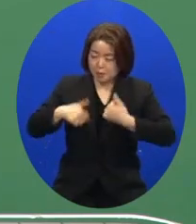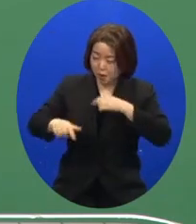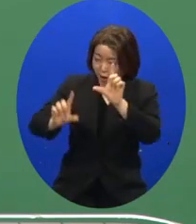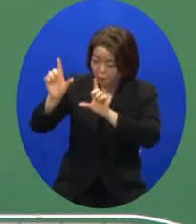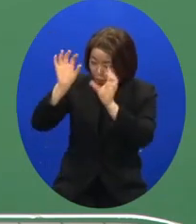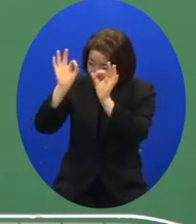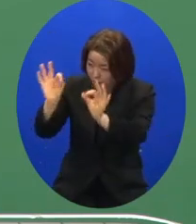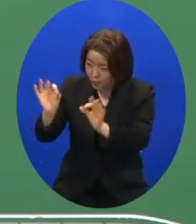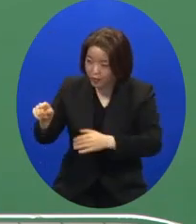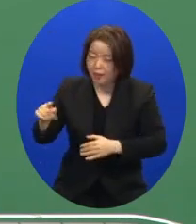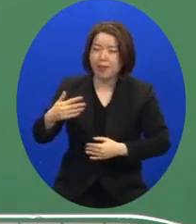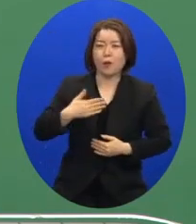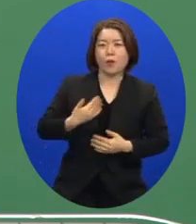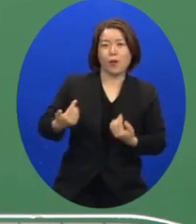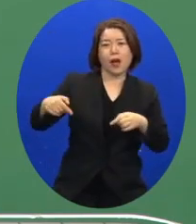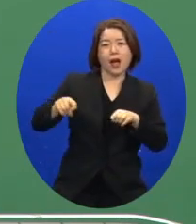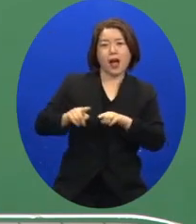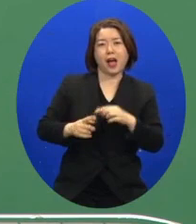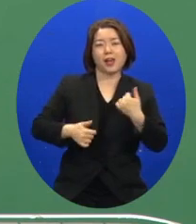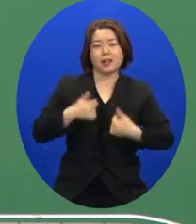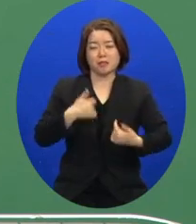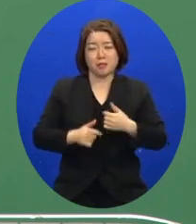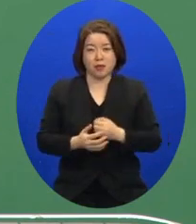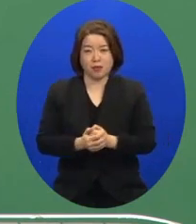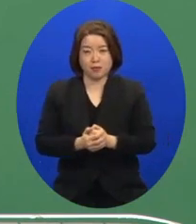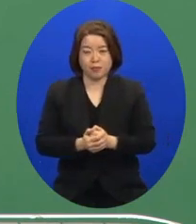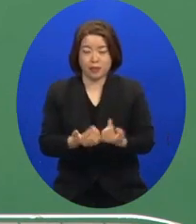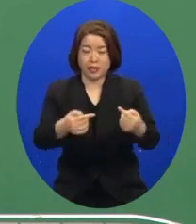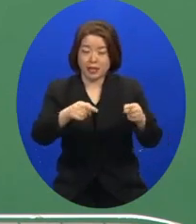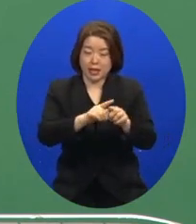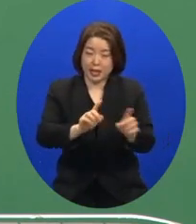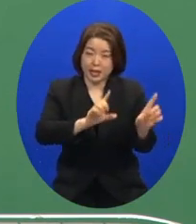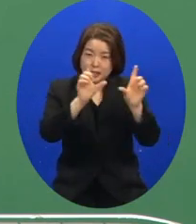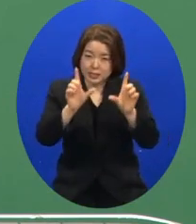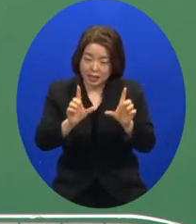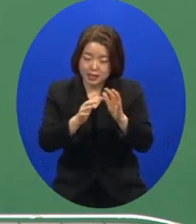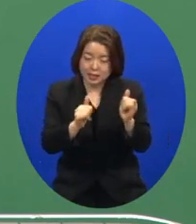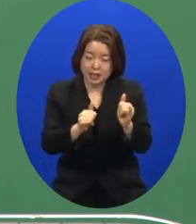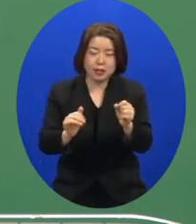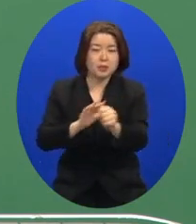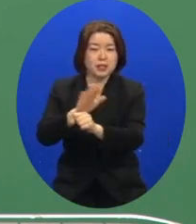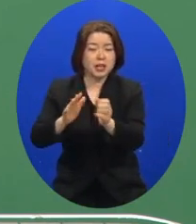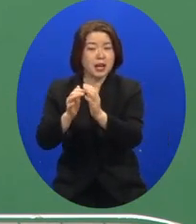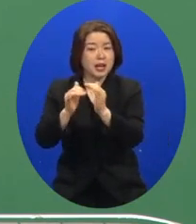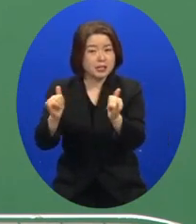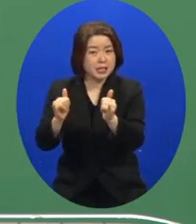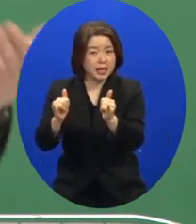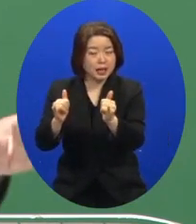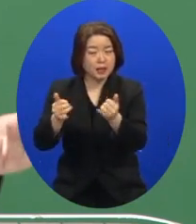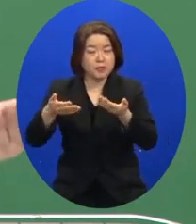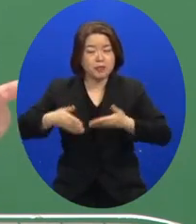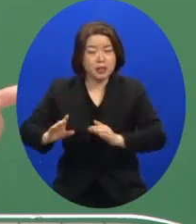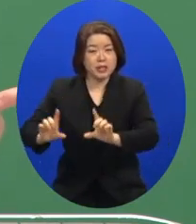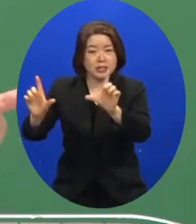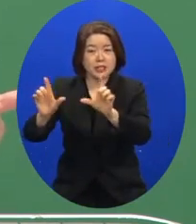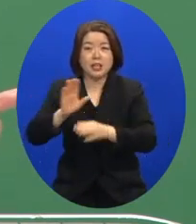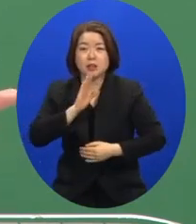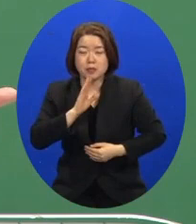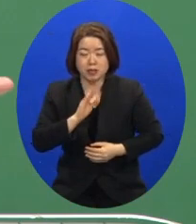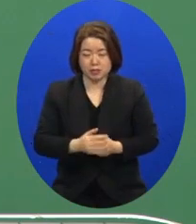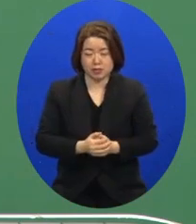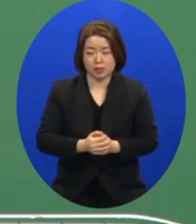우리의 기쁨이지요. 함께 사는 사람, 사랑하는 사람의 생일은 그렇습니다. 그런데 아무리